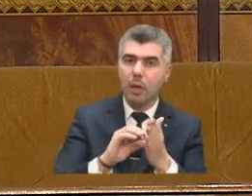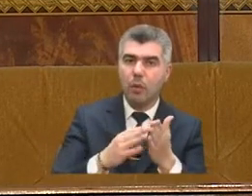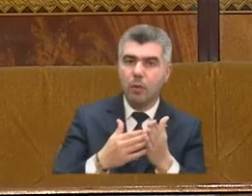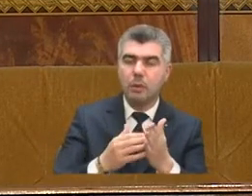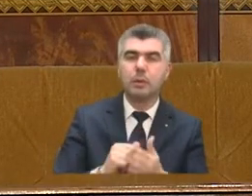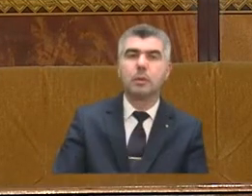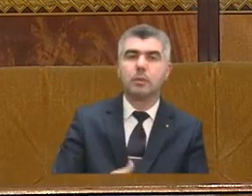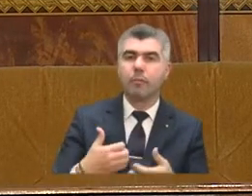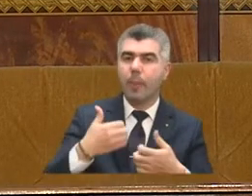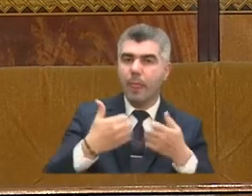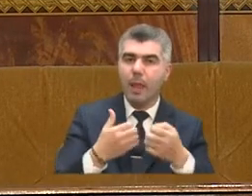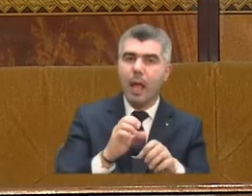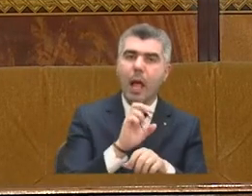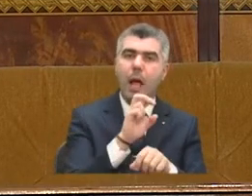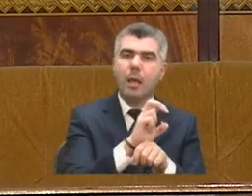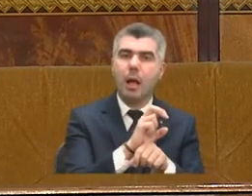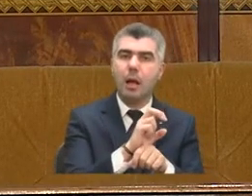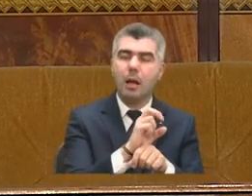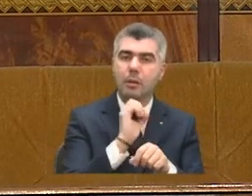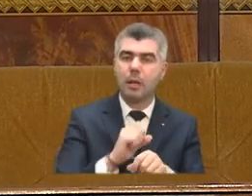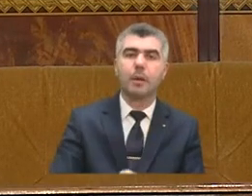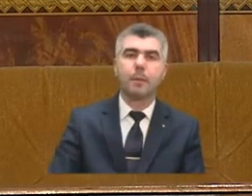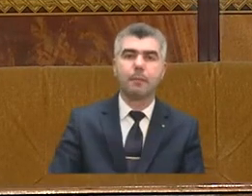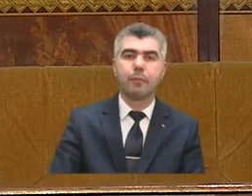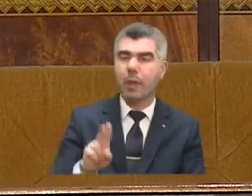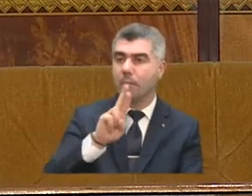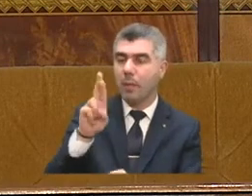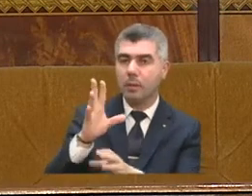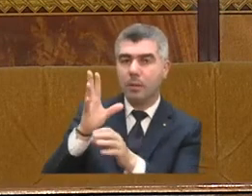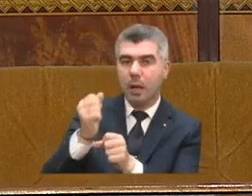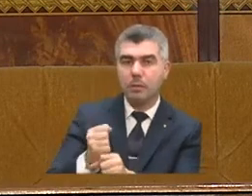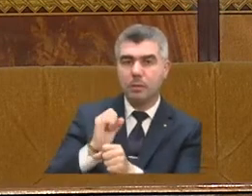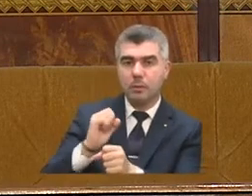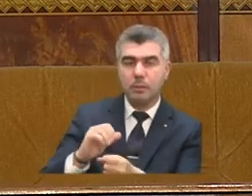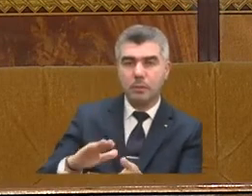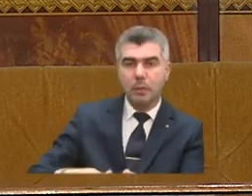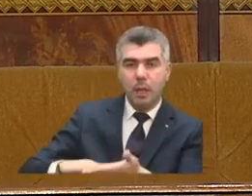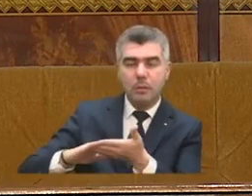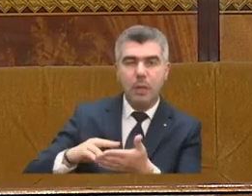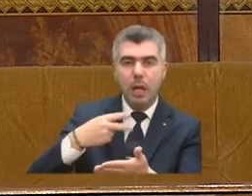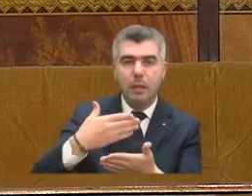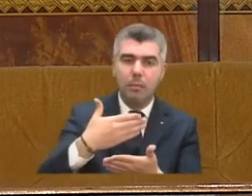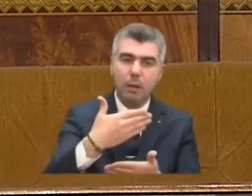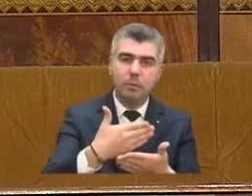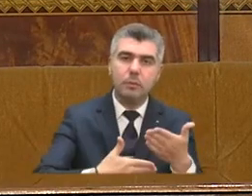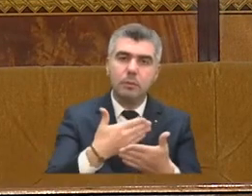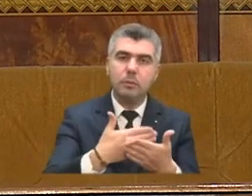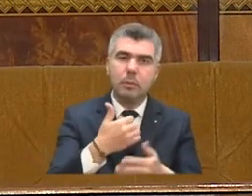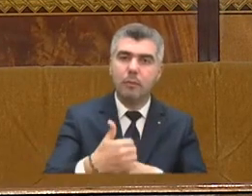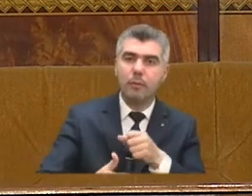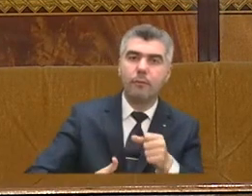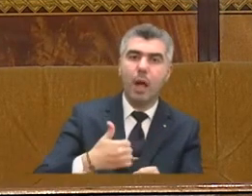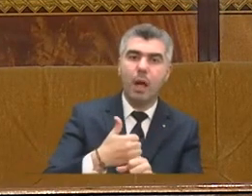الأخضر، وذلك تنفيذا للتوجيهات الملكية السامية الواردة في خطاب العرش للسنة الماضية.